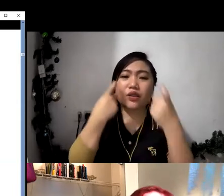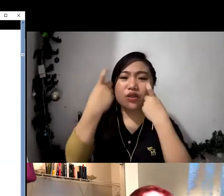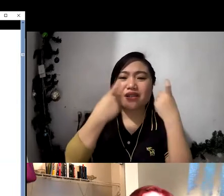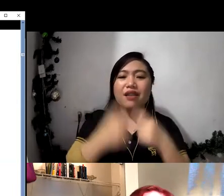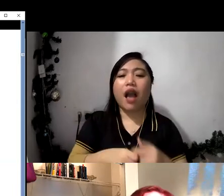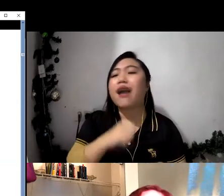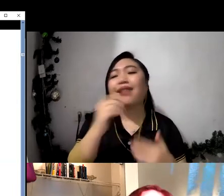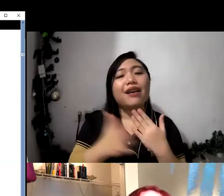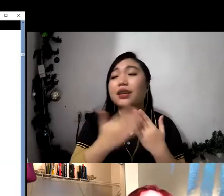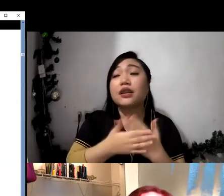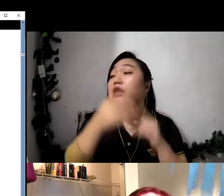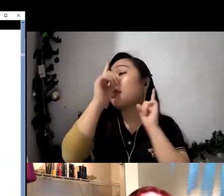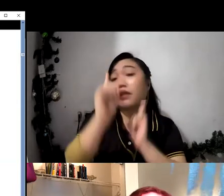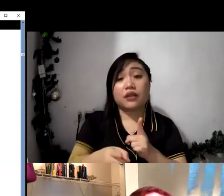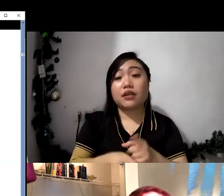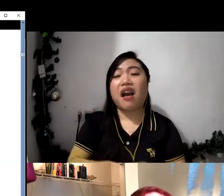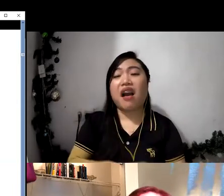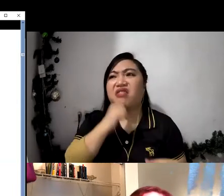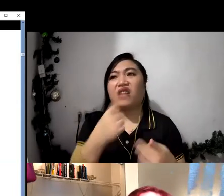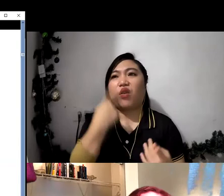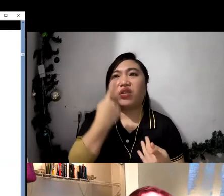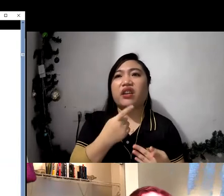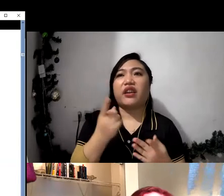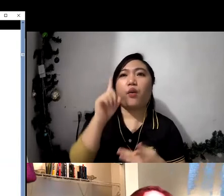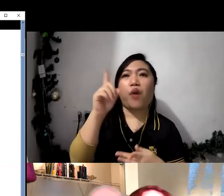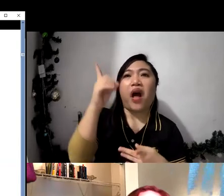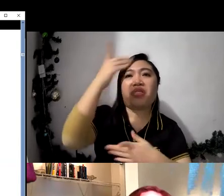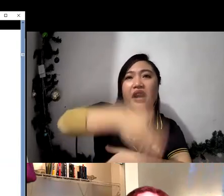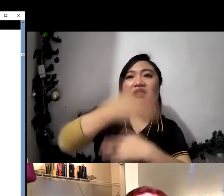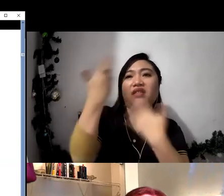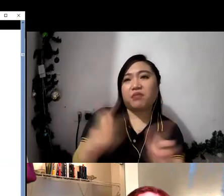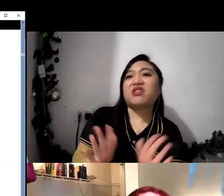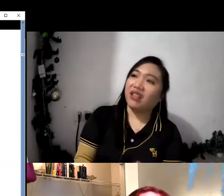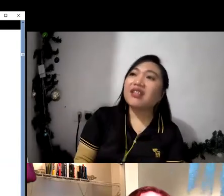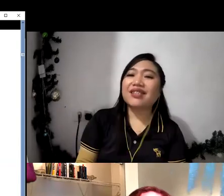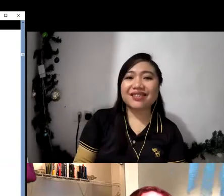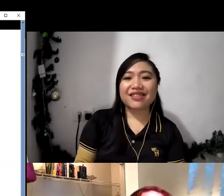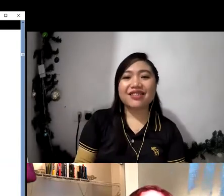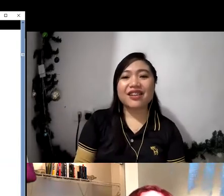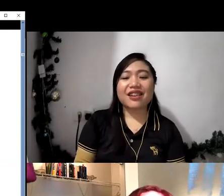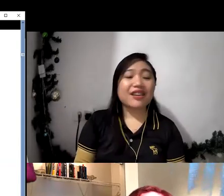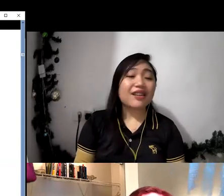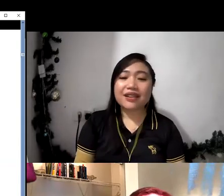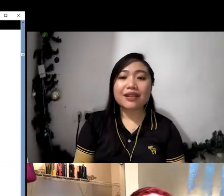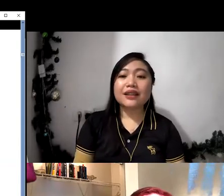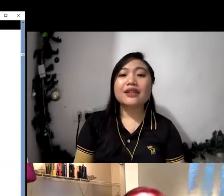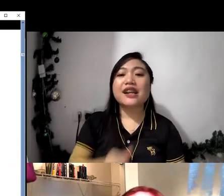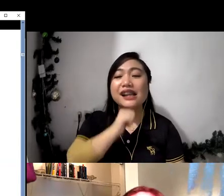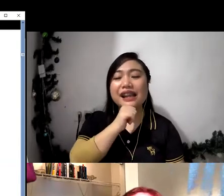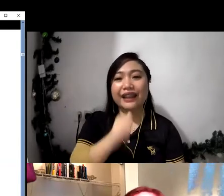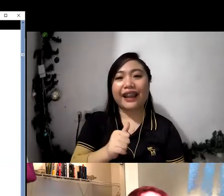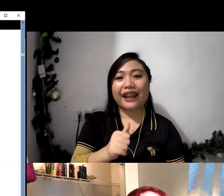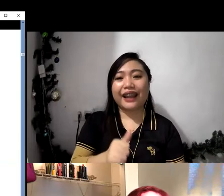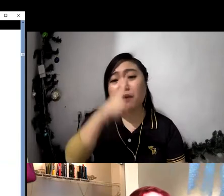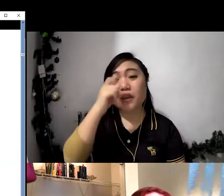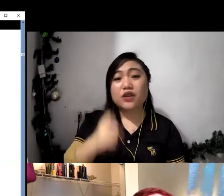masolusyonan. It's not an overnight thing that I discussed to you about gender, maayos na yung gender issue natin. Kahit napakatagal lang may God planning and